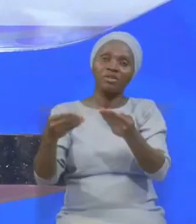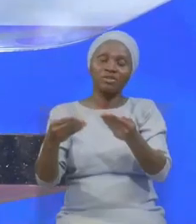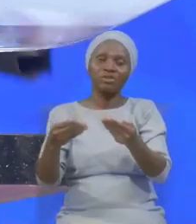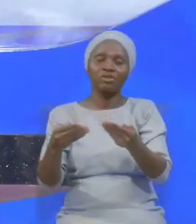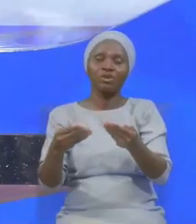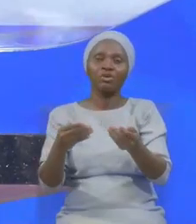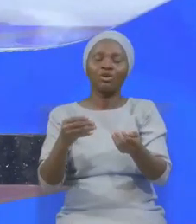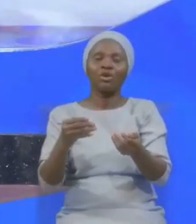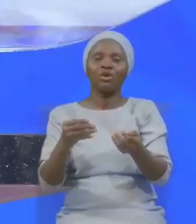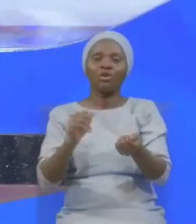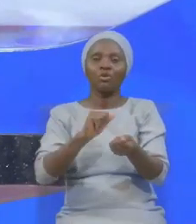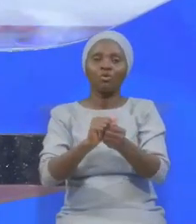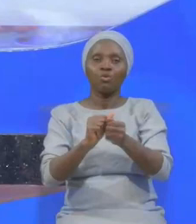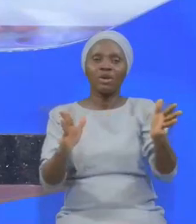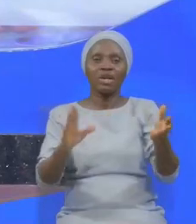incontable,